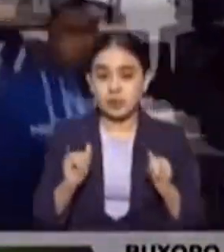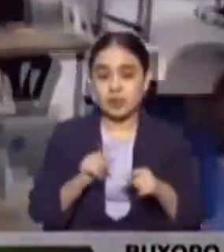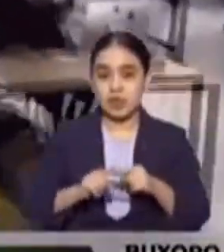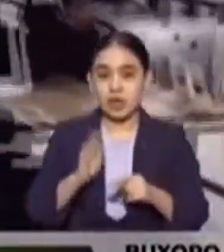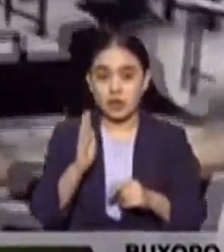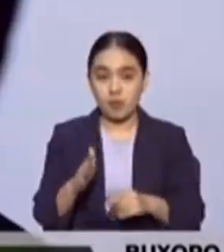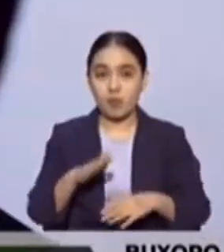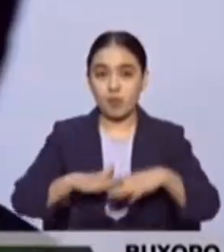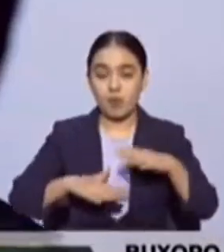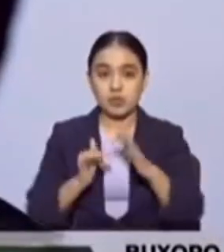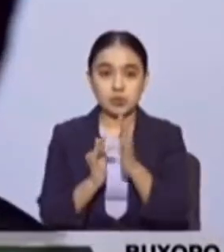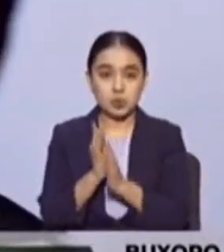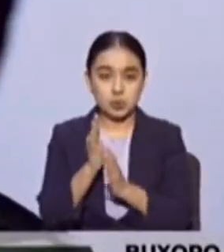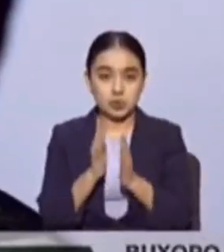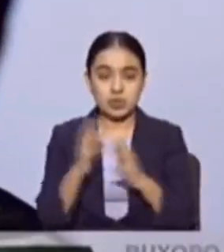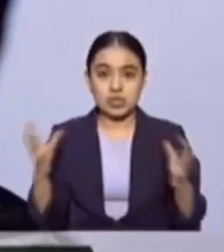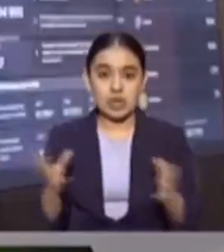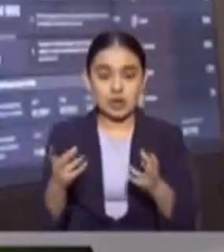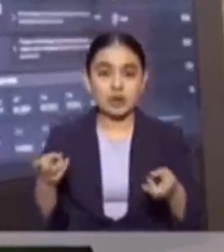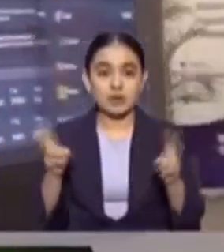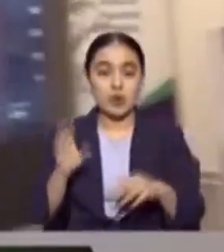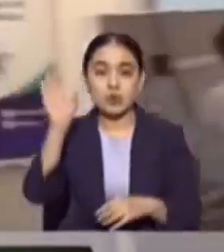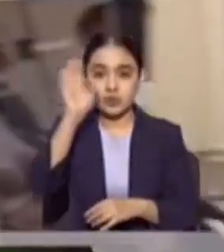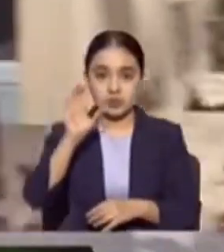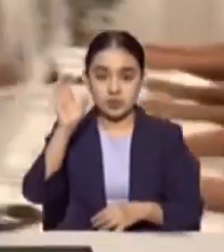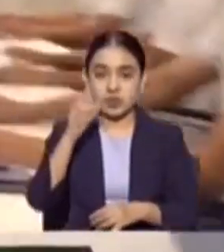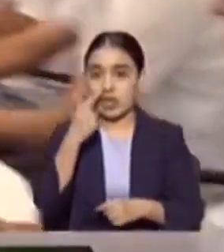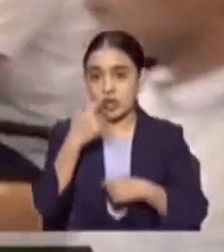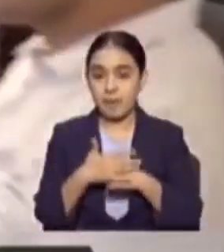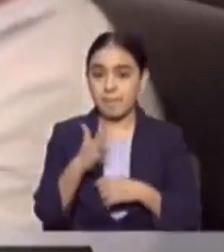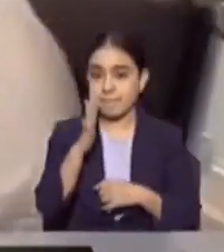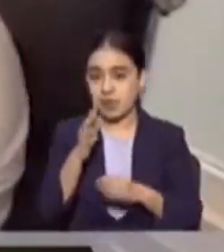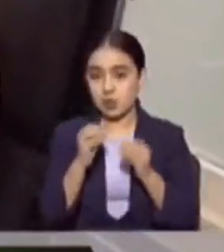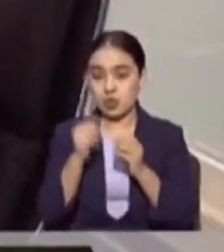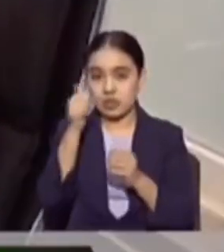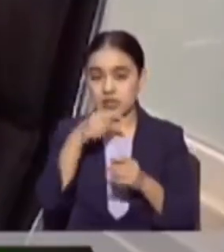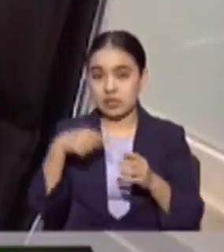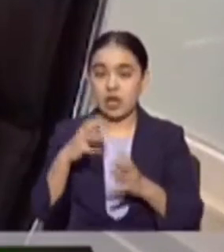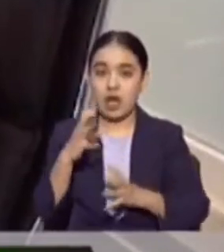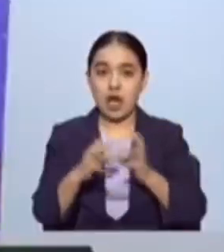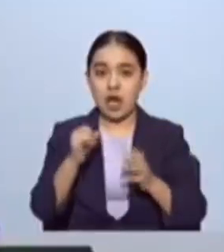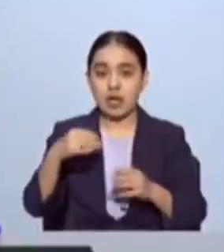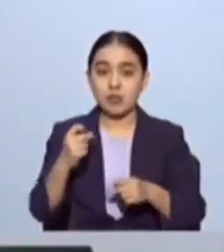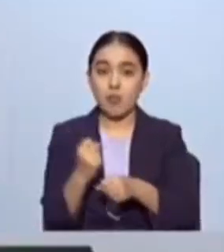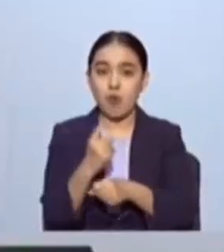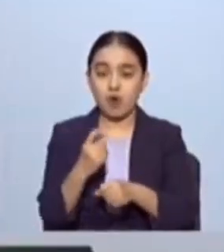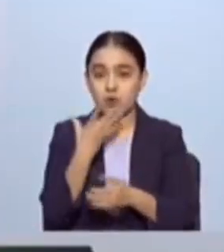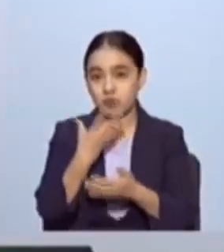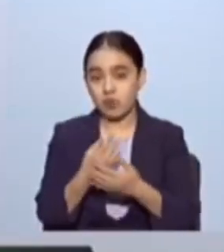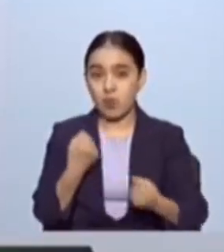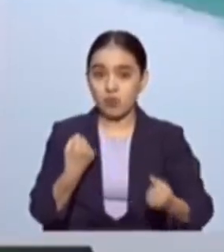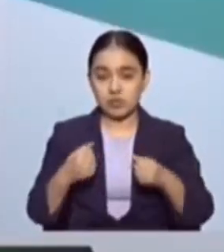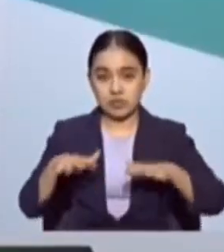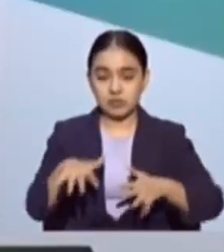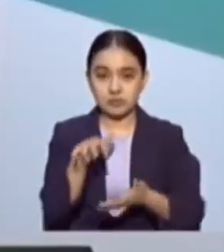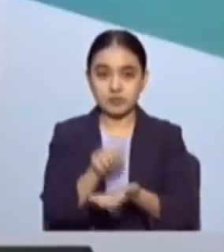va amaldagi o'sish sur'atlari saqlab qolinsa, O'zbekiston yaqin 5-10 yil ichida xalqaro IT bozorida o'zining